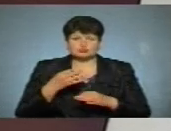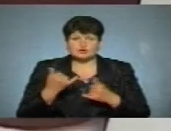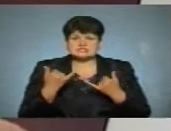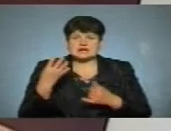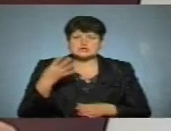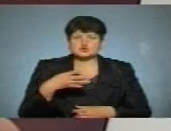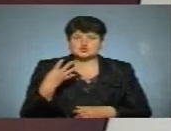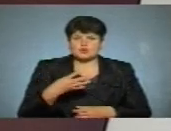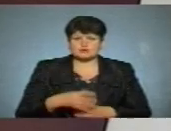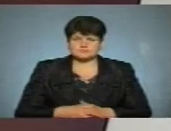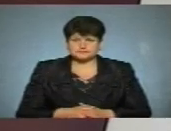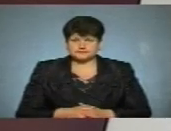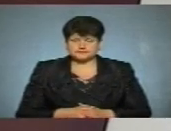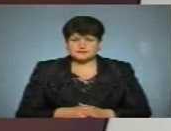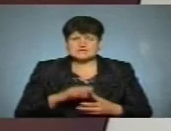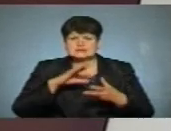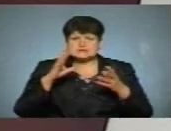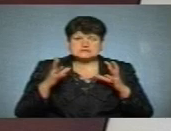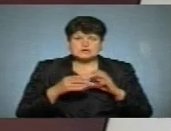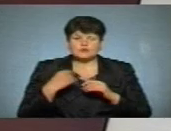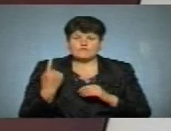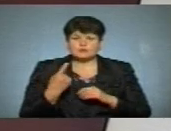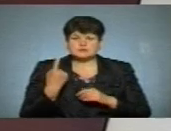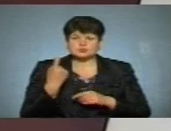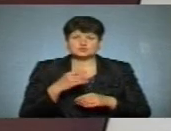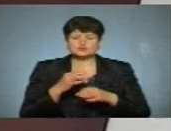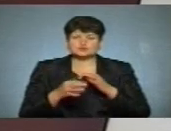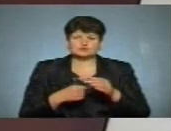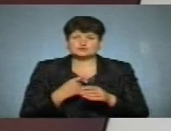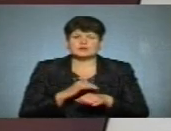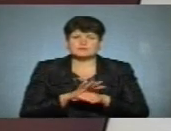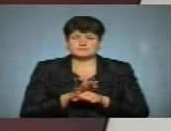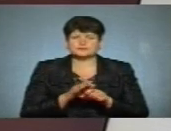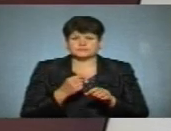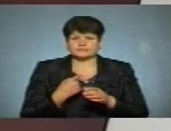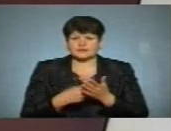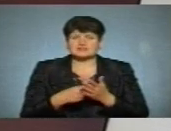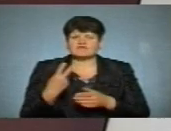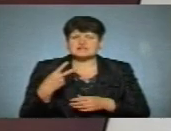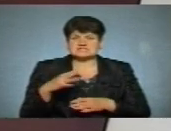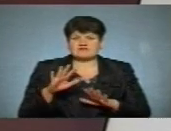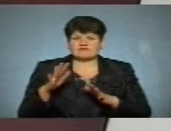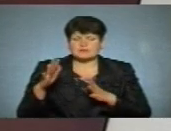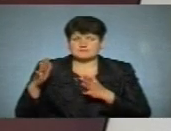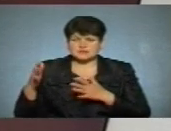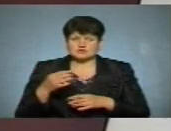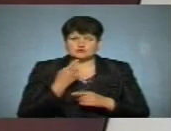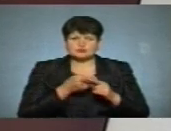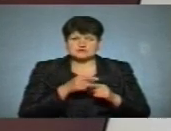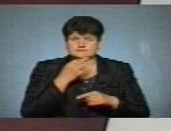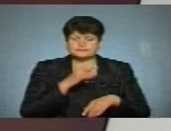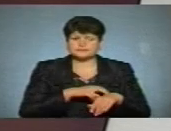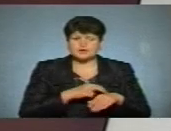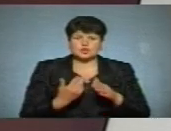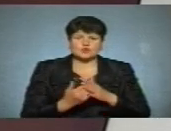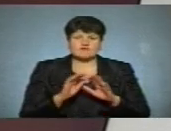40. Загалом по області за добу лабораторно підтвердили 20 випадків COVID-19. Про це повідомив епідеміолог Володимир Паничев.